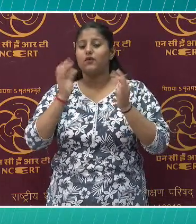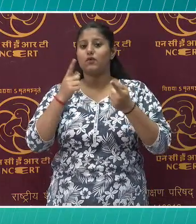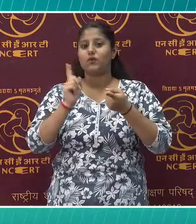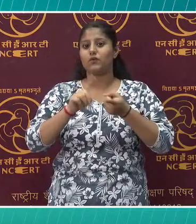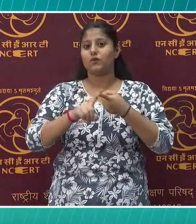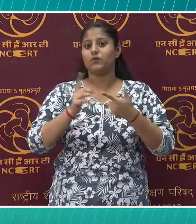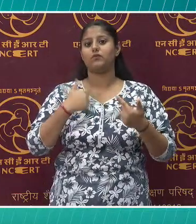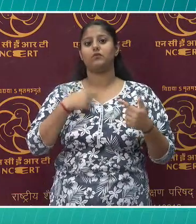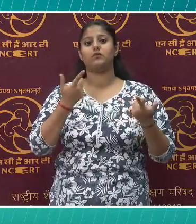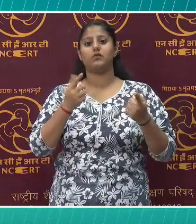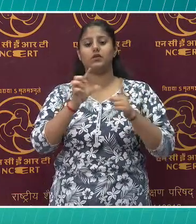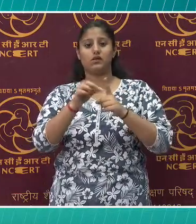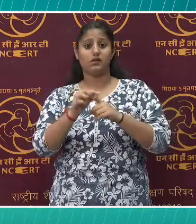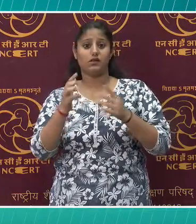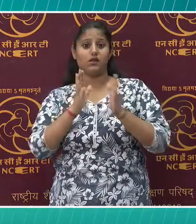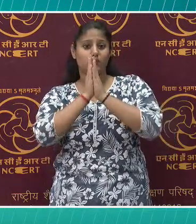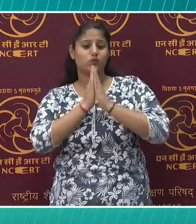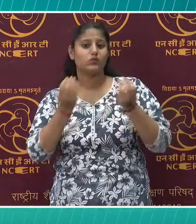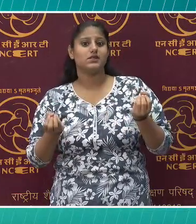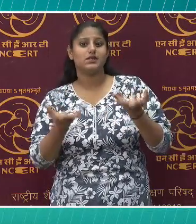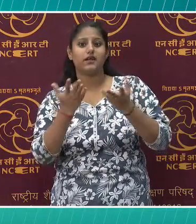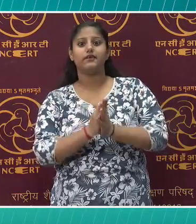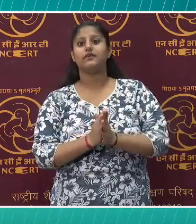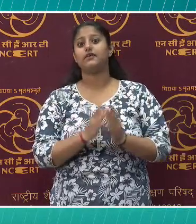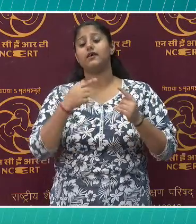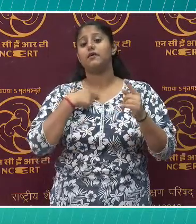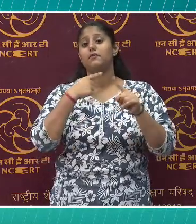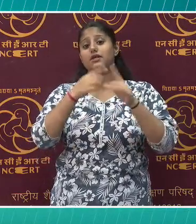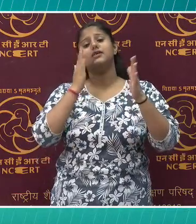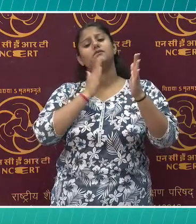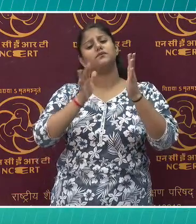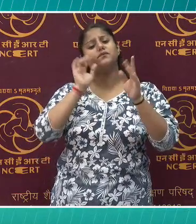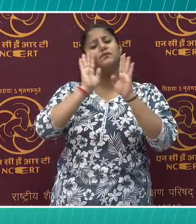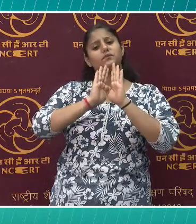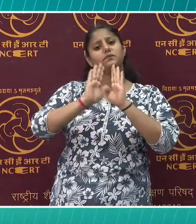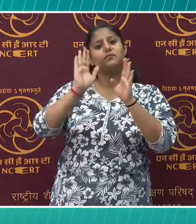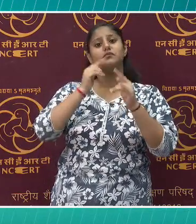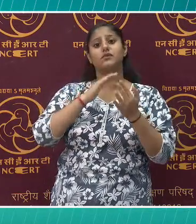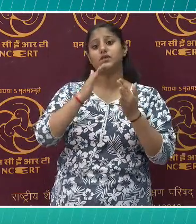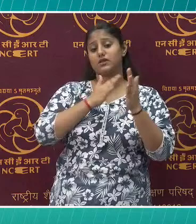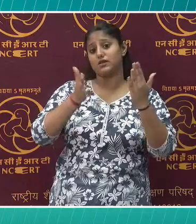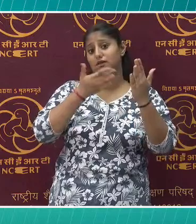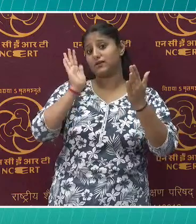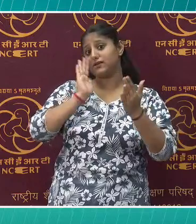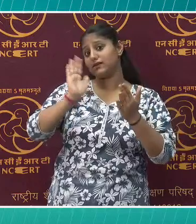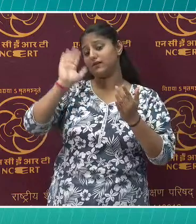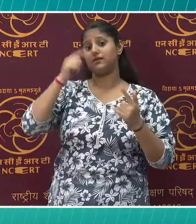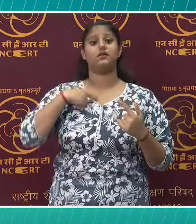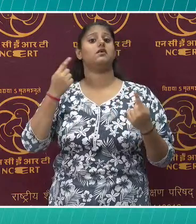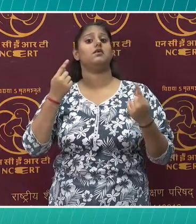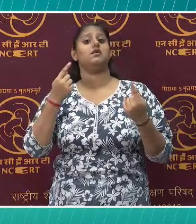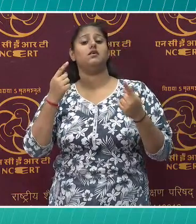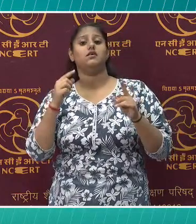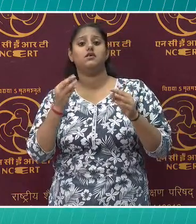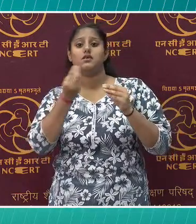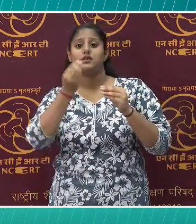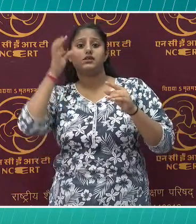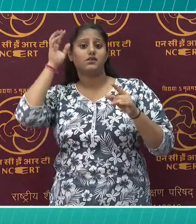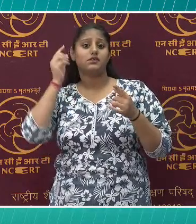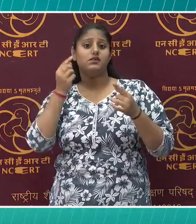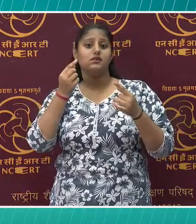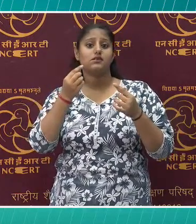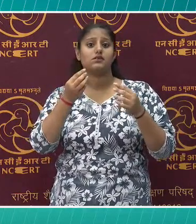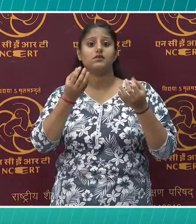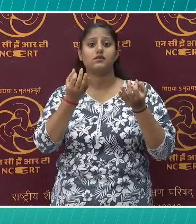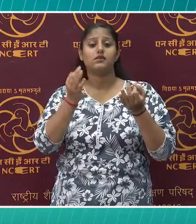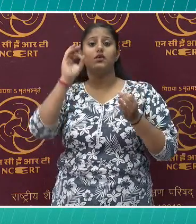तो हम मंत्र बोलते हैं और उसको हम सुर में बोलते हैं. तो उसमें क्या होता है? स्वर, लय, शब्द.